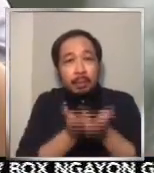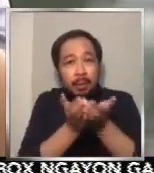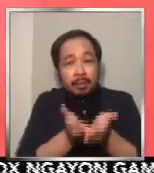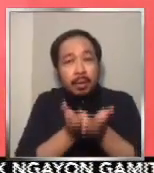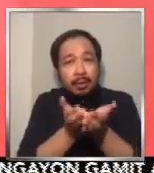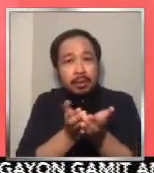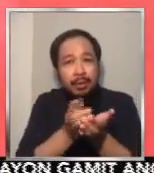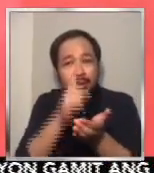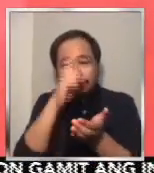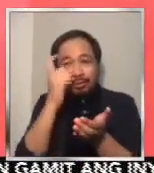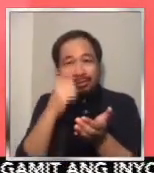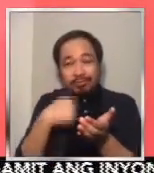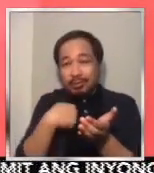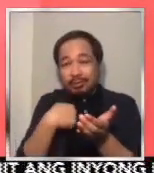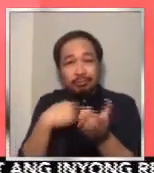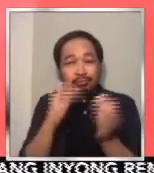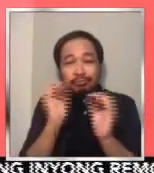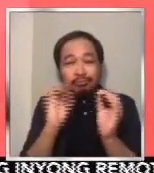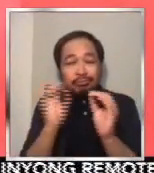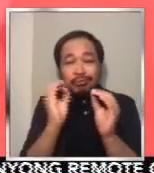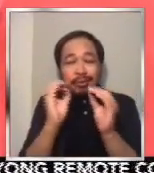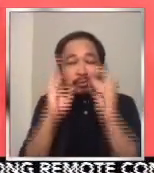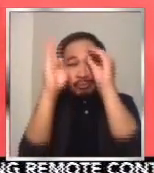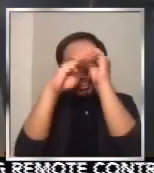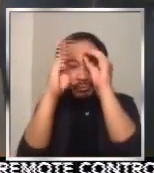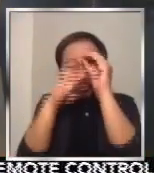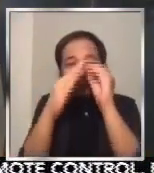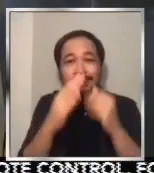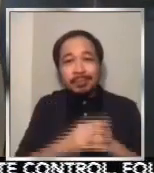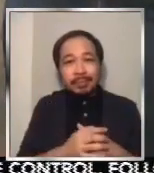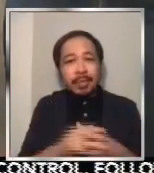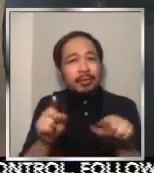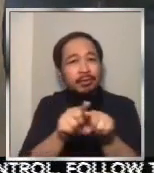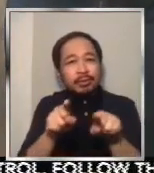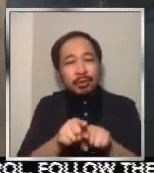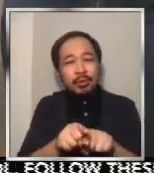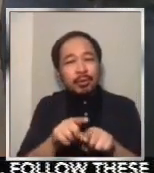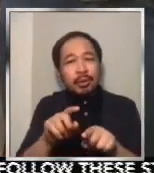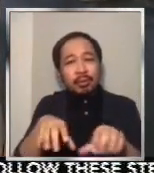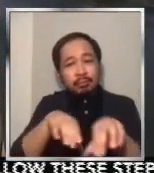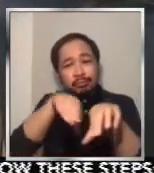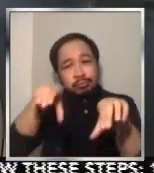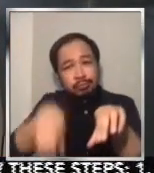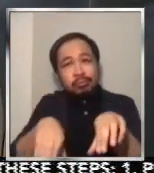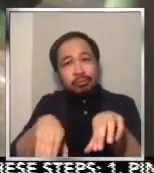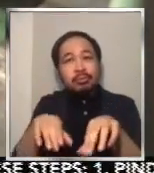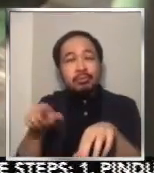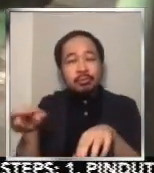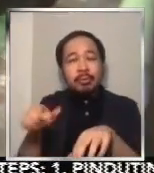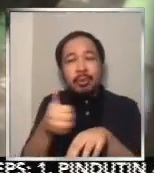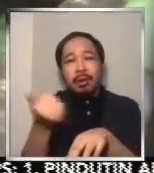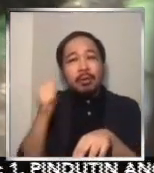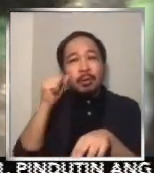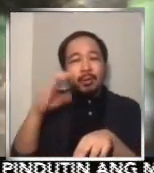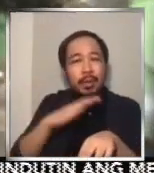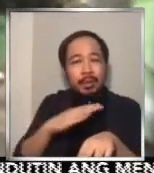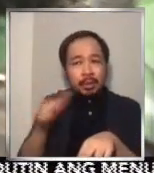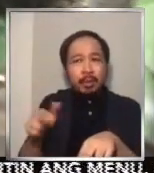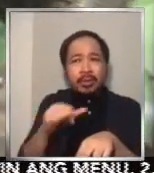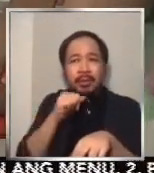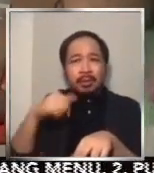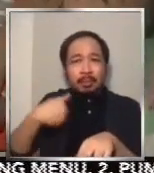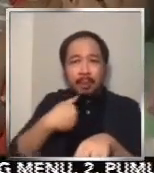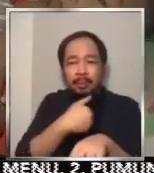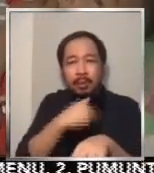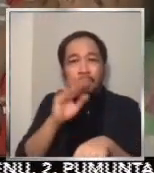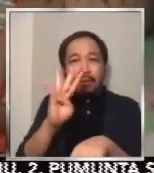po eh. Halos pareho ang sitwasyon niya sa kapitbahay at katukayo niya si Marilyn Ugaya. Hindi siya miyembro ng 4-piece, wala rin sa